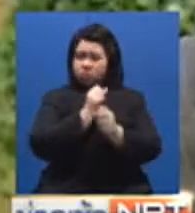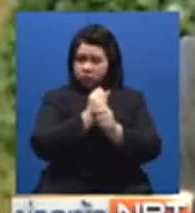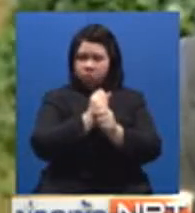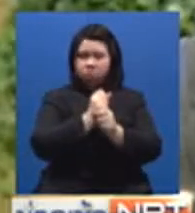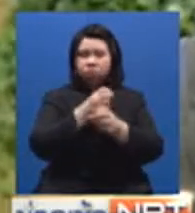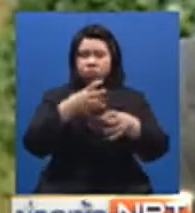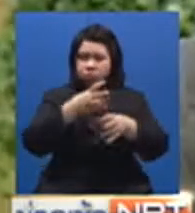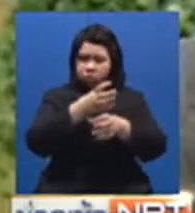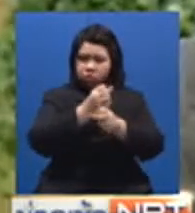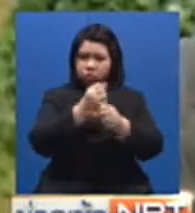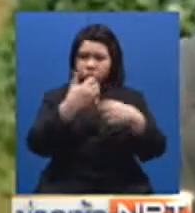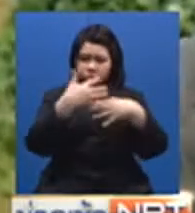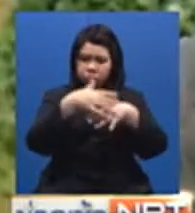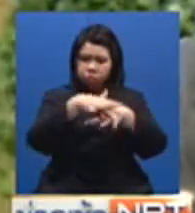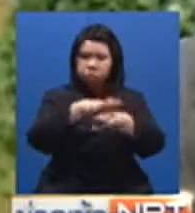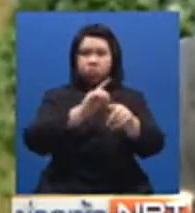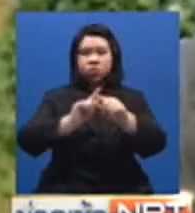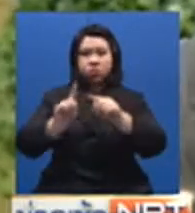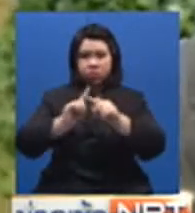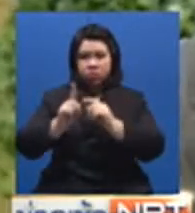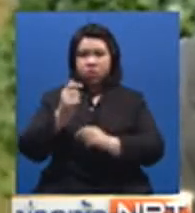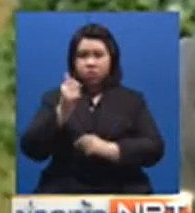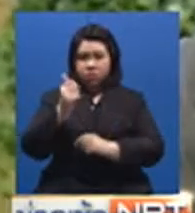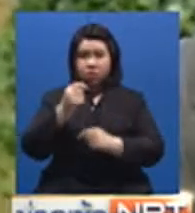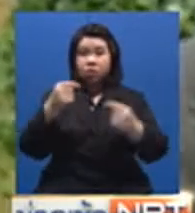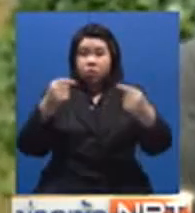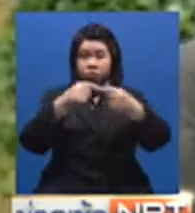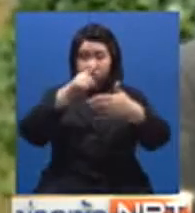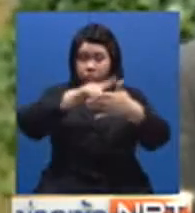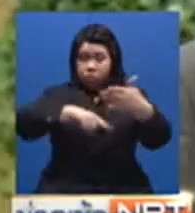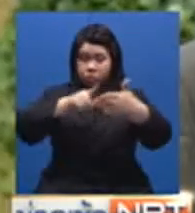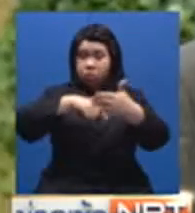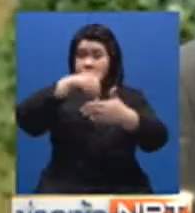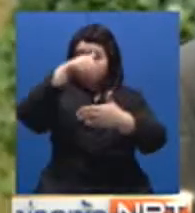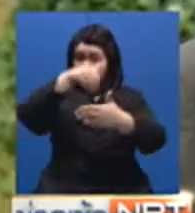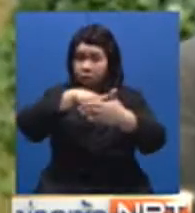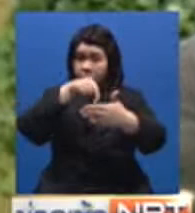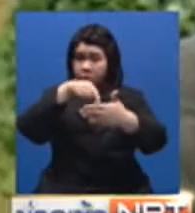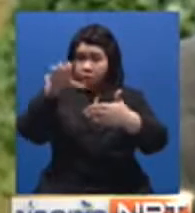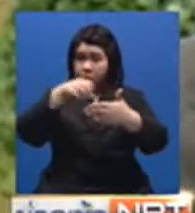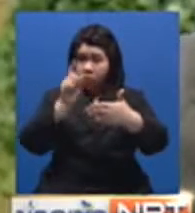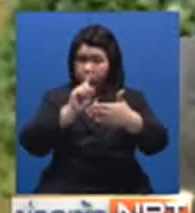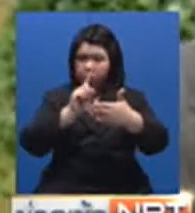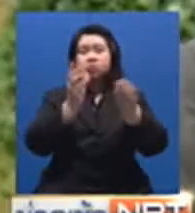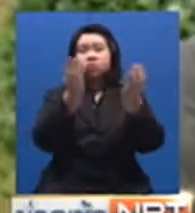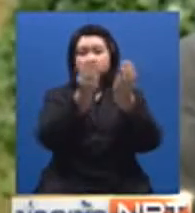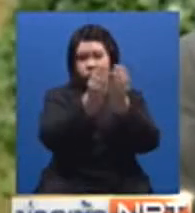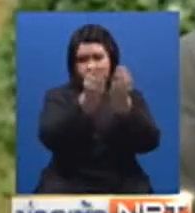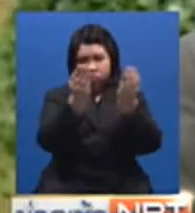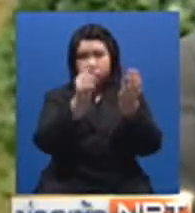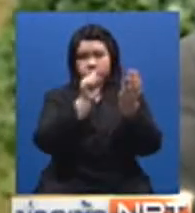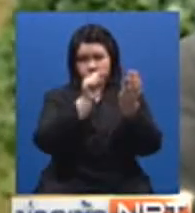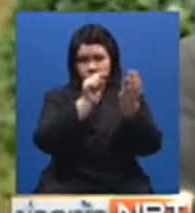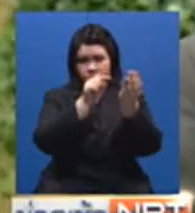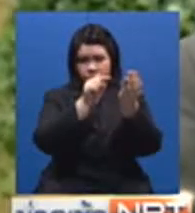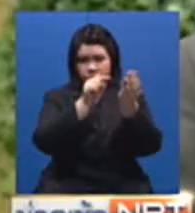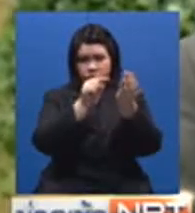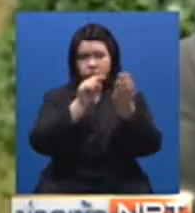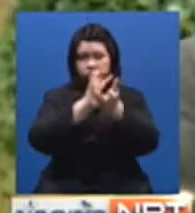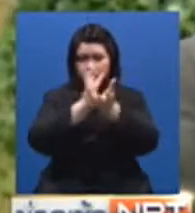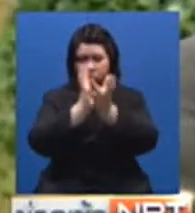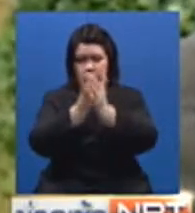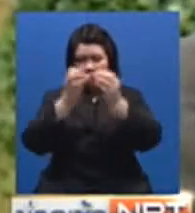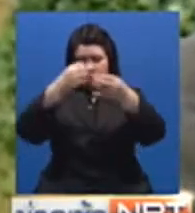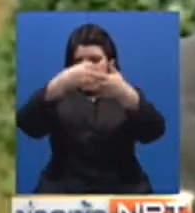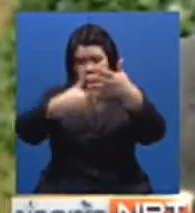ได้แล้วมันจะไปได้ไหมล่ะการเลือกตั้งครั้งใหม่มันต้องมาด้วยอะไรรัฐธรรมนูญใช่ไหมล่ะแล้วก็การผลของการปฏิรูป11เรื่อง